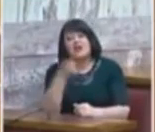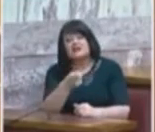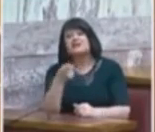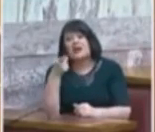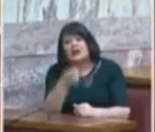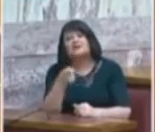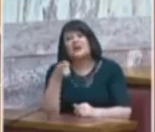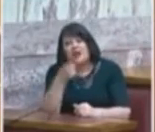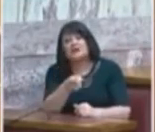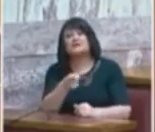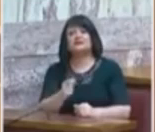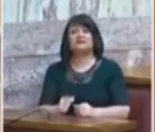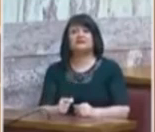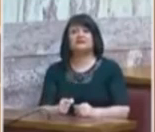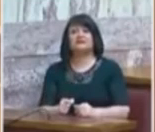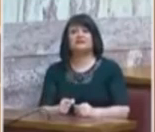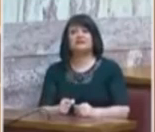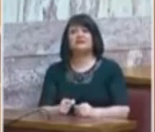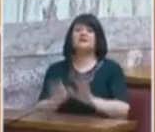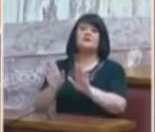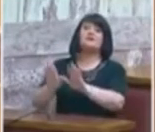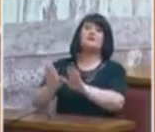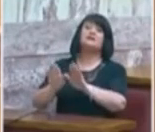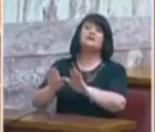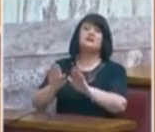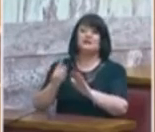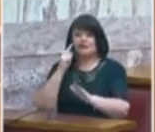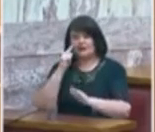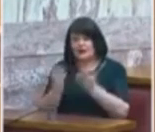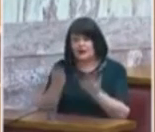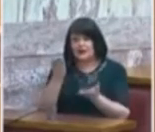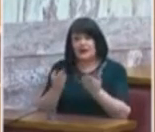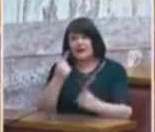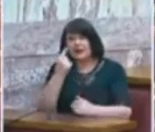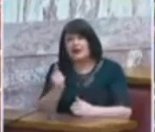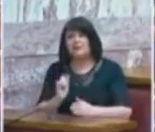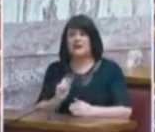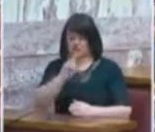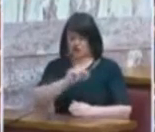Εσείς εξισώνατε τη φυσική βία των μνημονίων